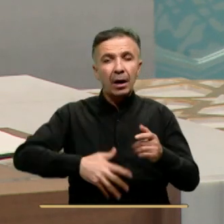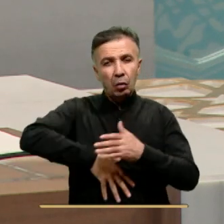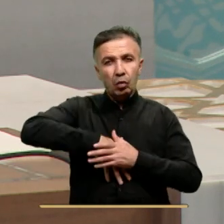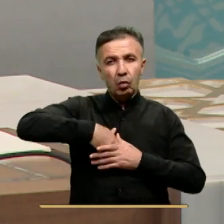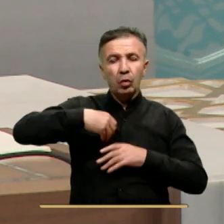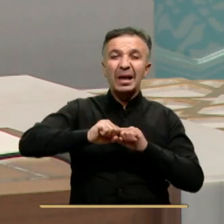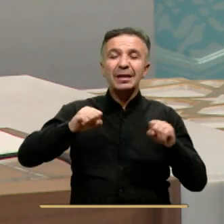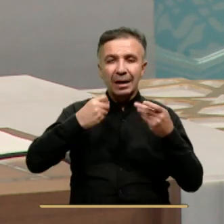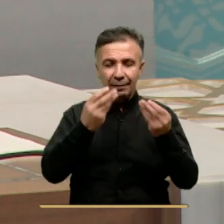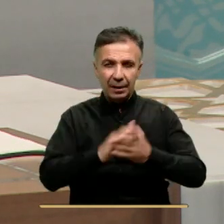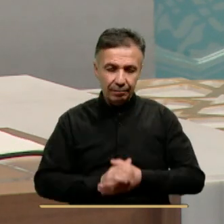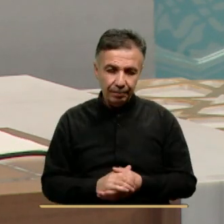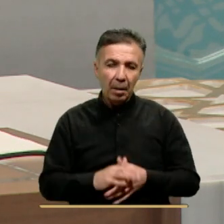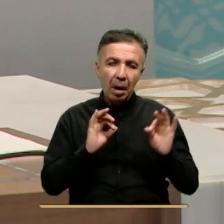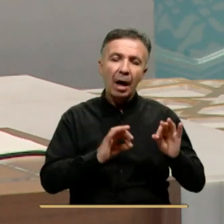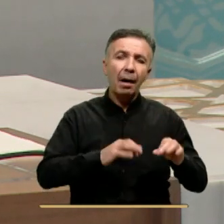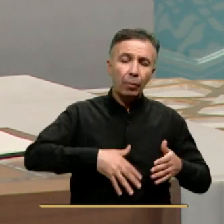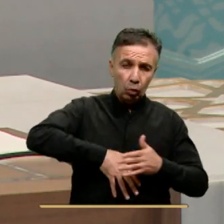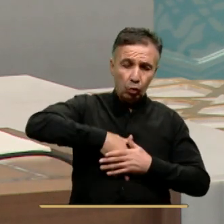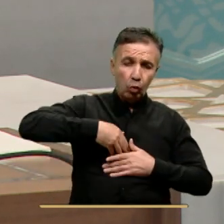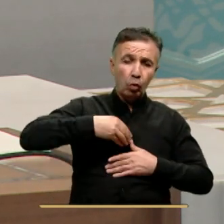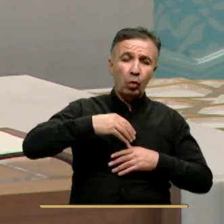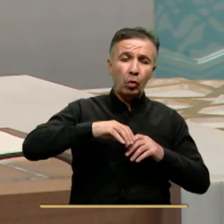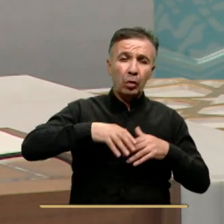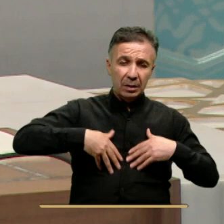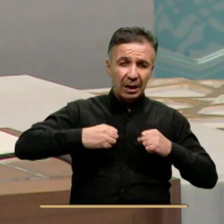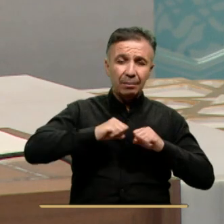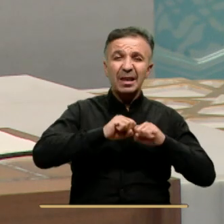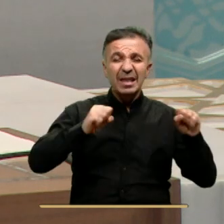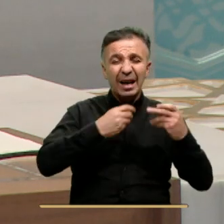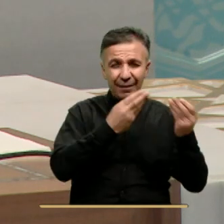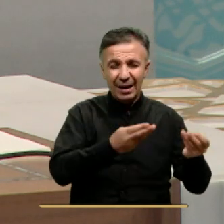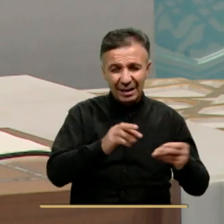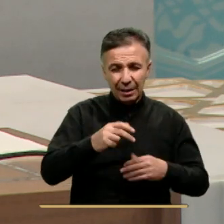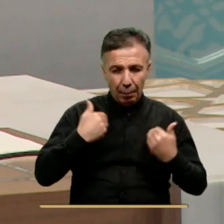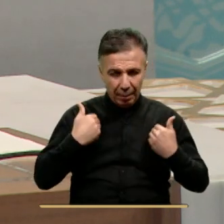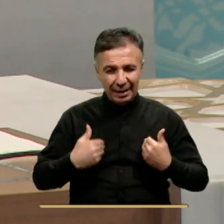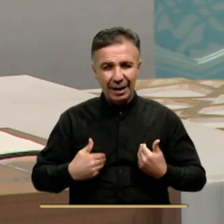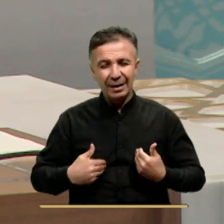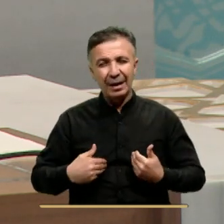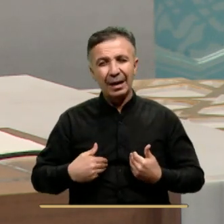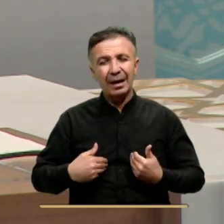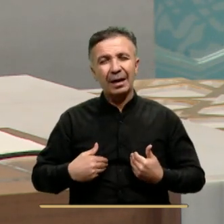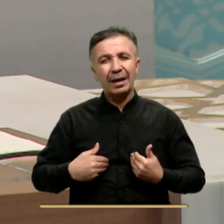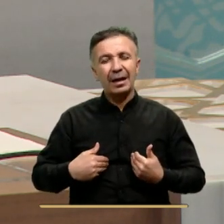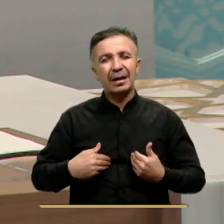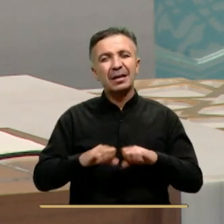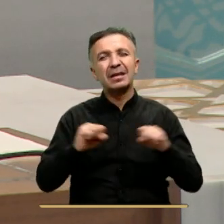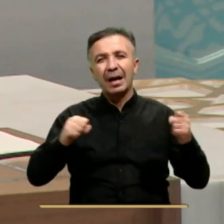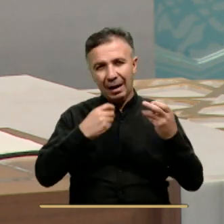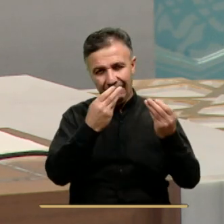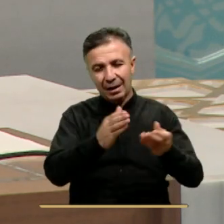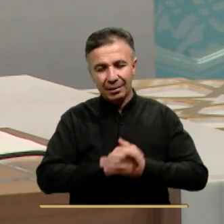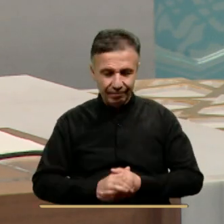etkilemektedir hem ruh sağlığına zarar verdiği gibi hem de beden sağlığına da aynı şekilde İnsanoğlu